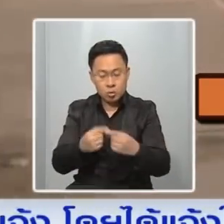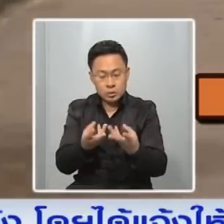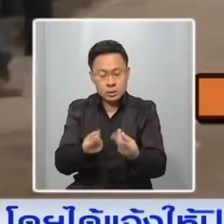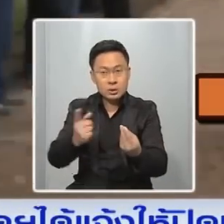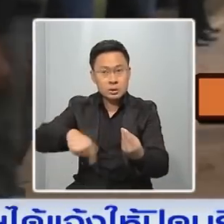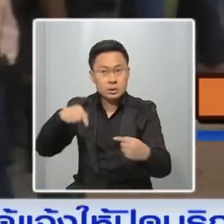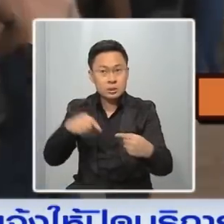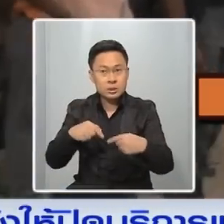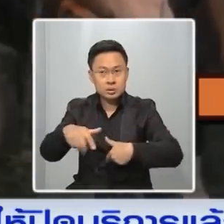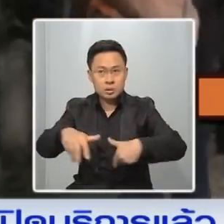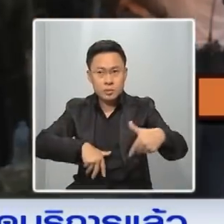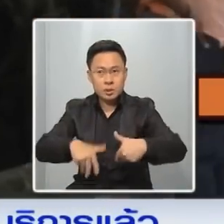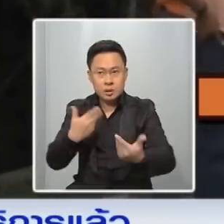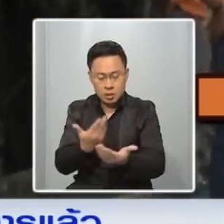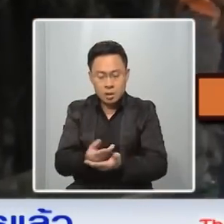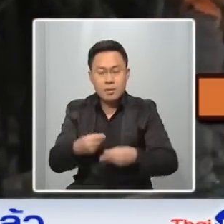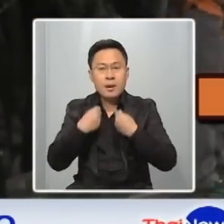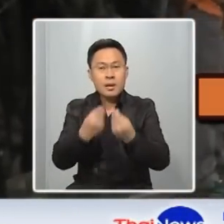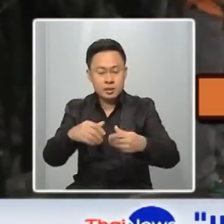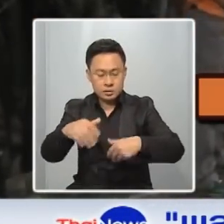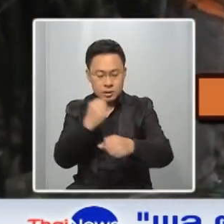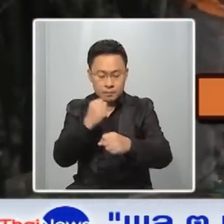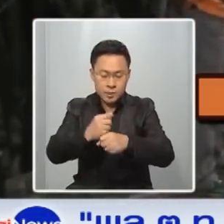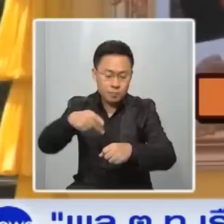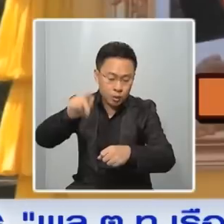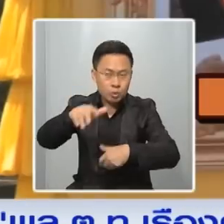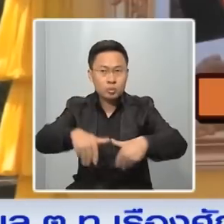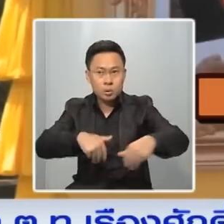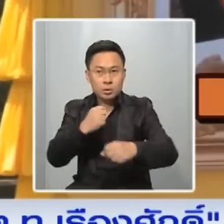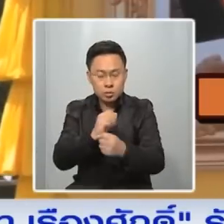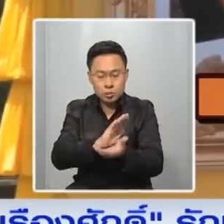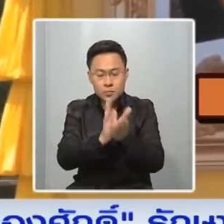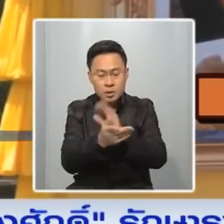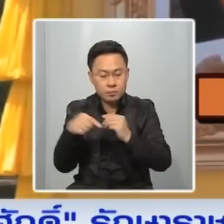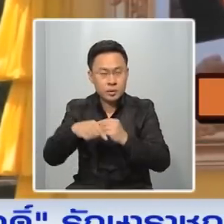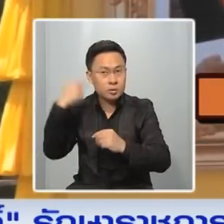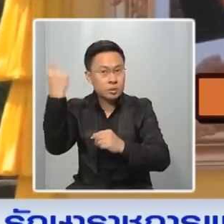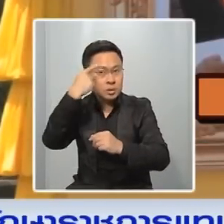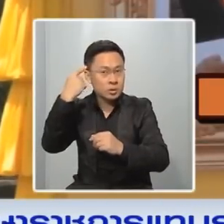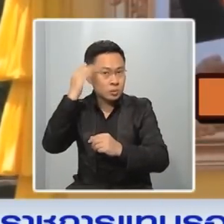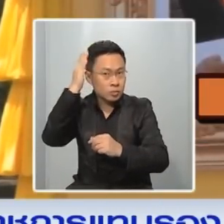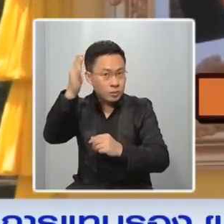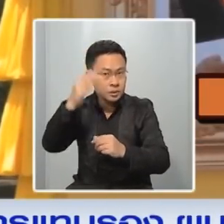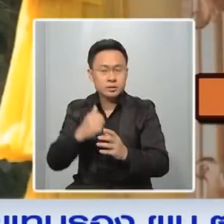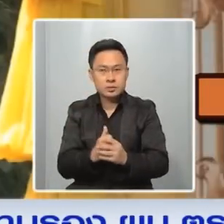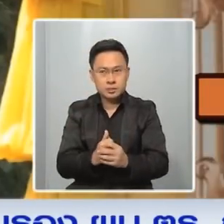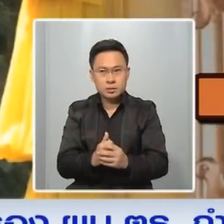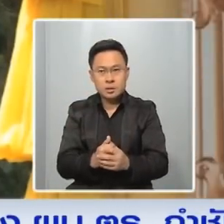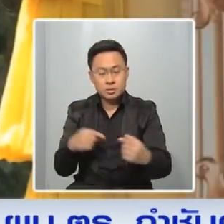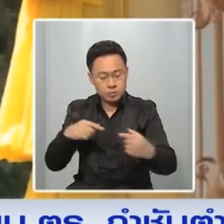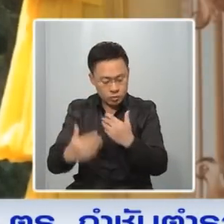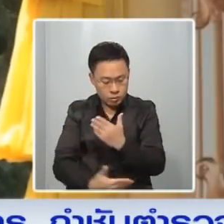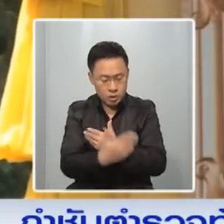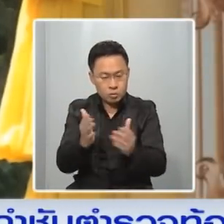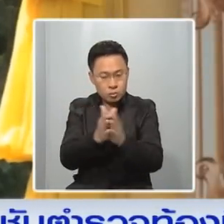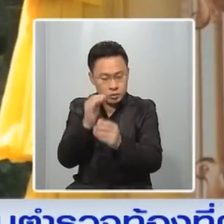านแห่งนี้ชาวบ้านได้บริจาคเพื่อใช้เป็นสาธารณประโยชน์สำหรับปรับปรุงภูมิทัศน์เป็นสถานที่ท่องเที่ยวต่อไปในอนาคตอีกด้วยนับเป็นการร่วม